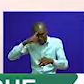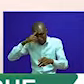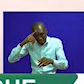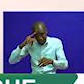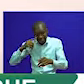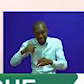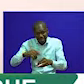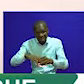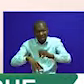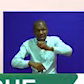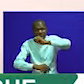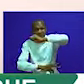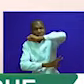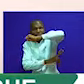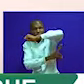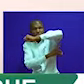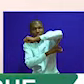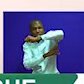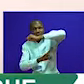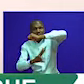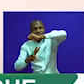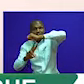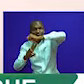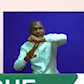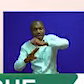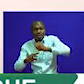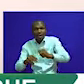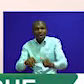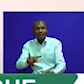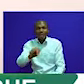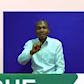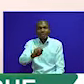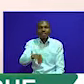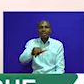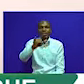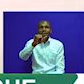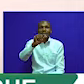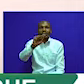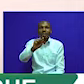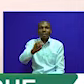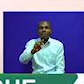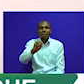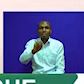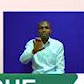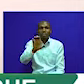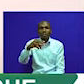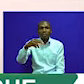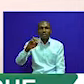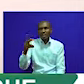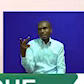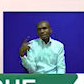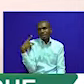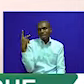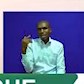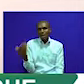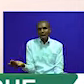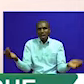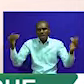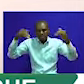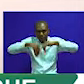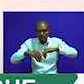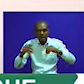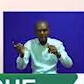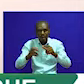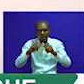kiambu kirogo se daraja asensemo ya Nyamache asebungi abu basime kaunti ya Kisii aburit kuregoro nigo ya enekiwe mna ondetai yo